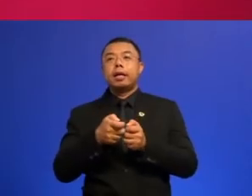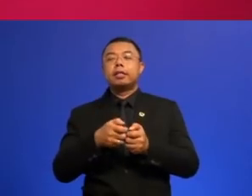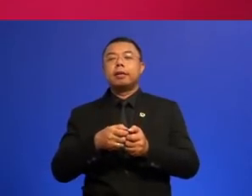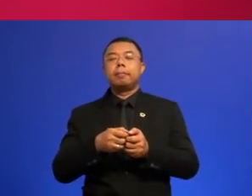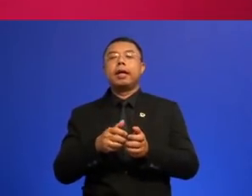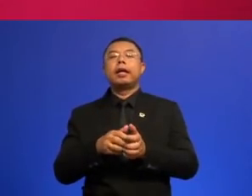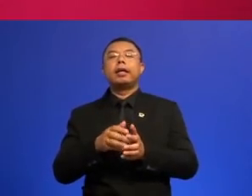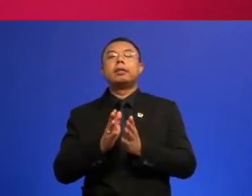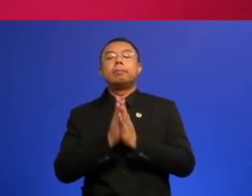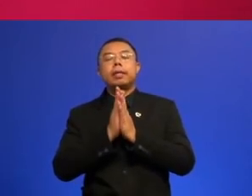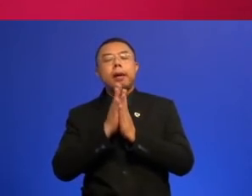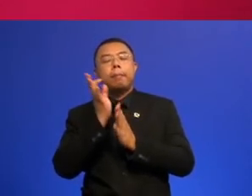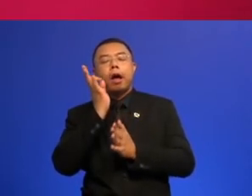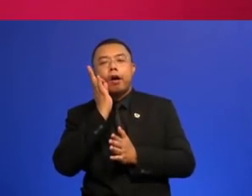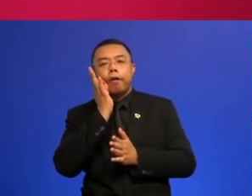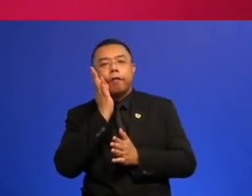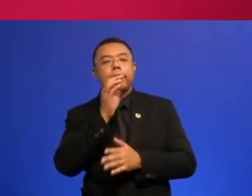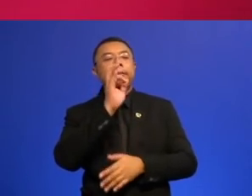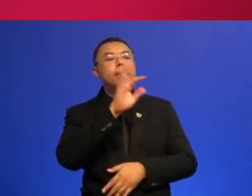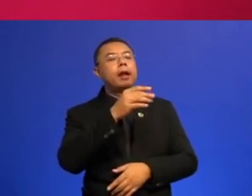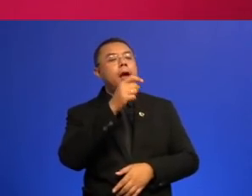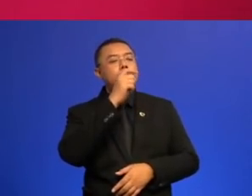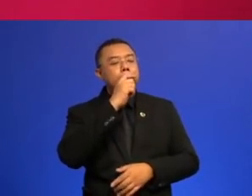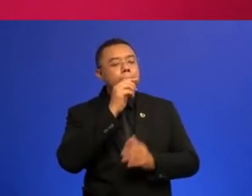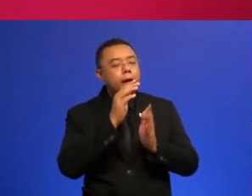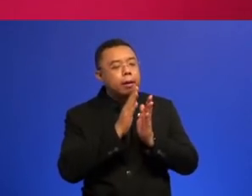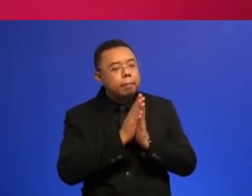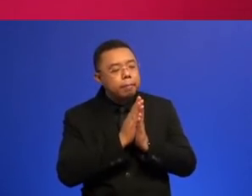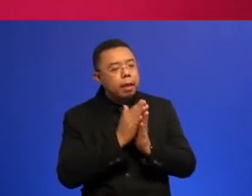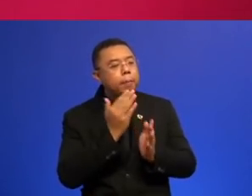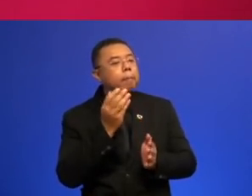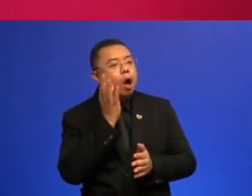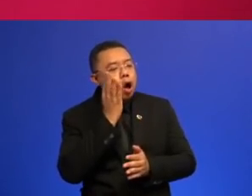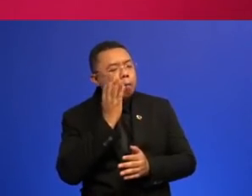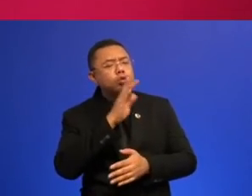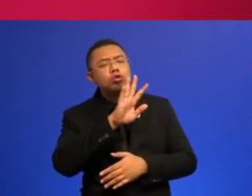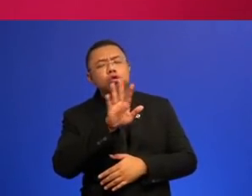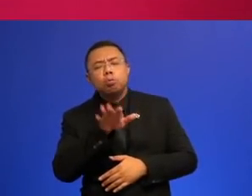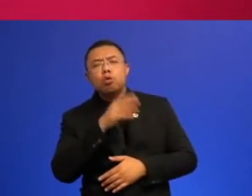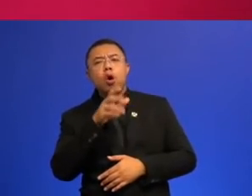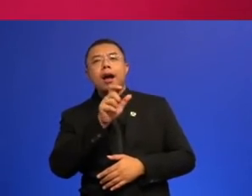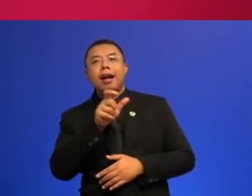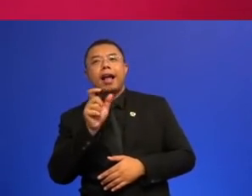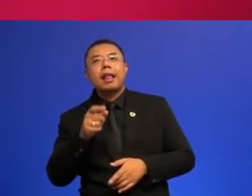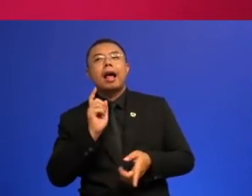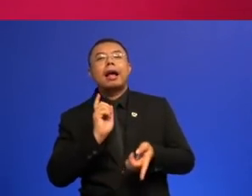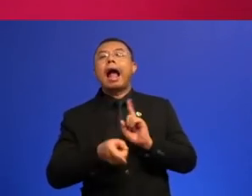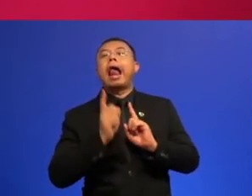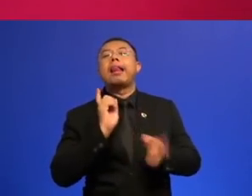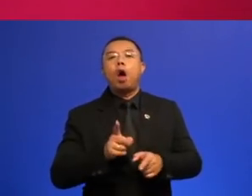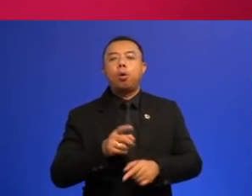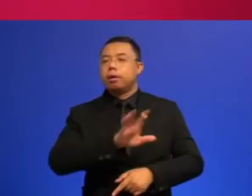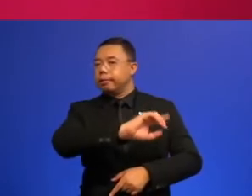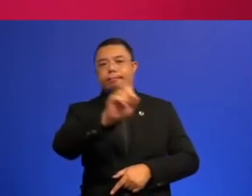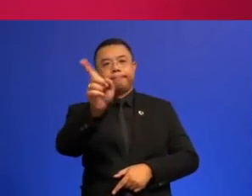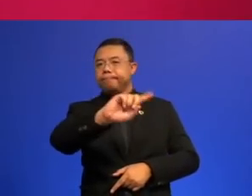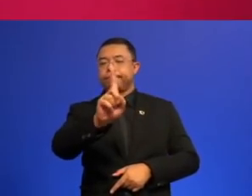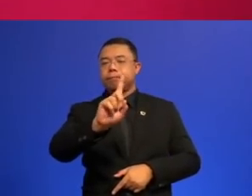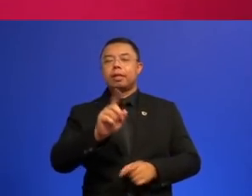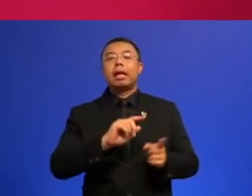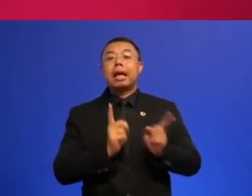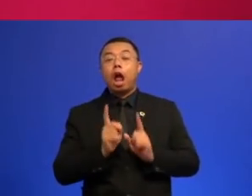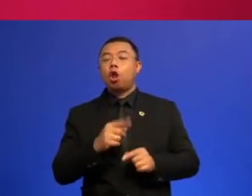maaf. Papa minta maaf atas setiap kata, jangan pakai kalau, kata kalau itu